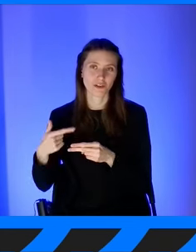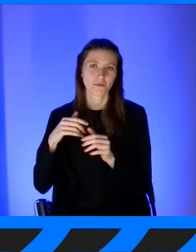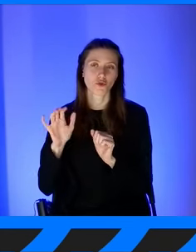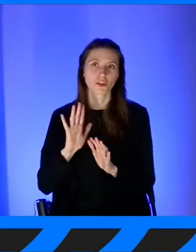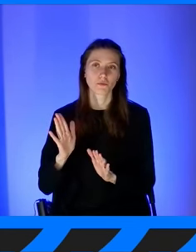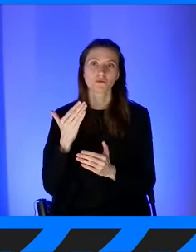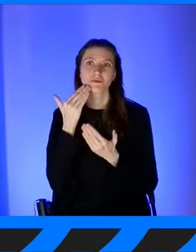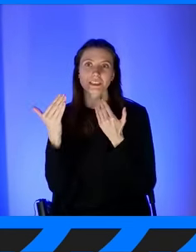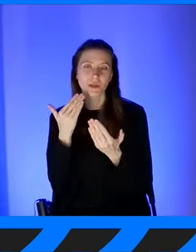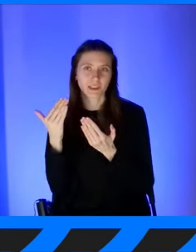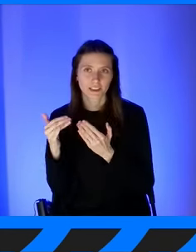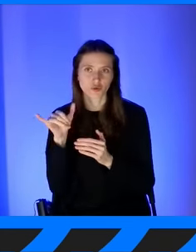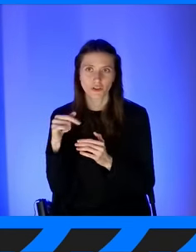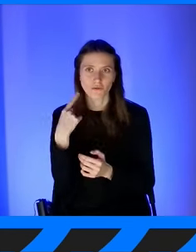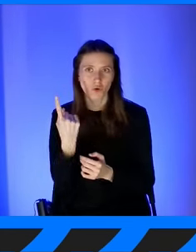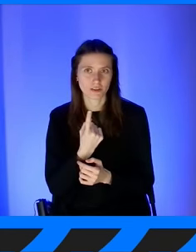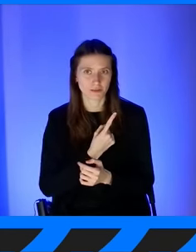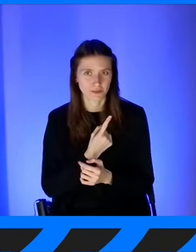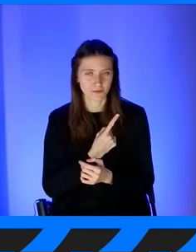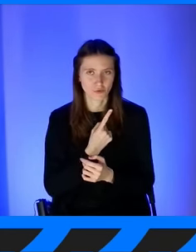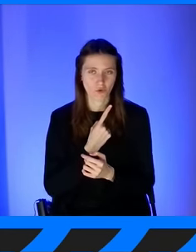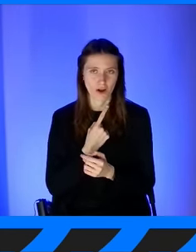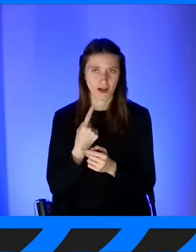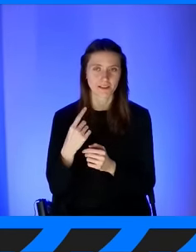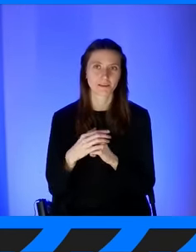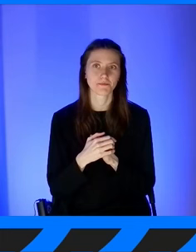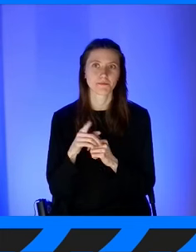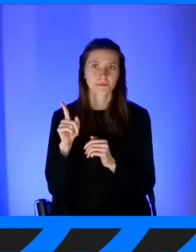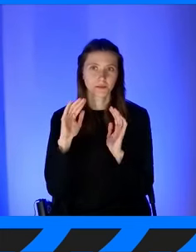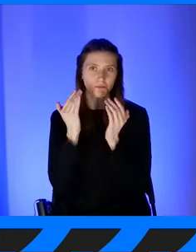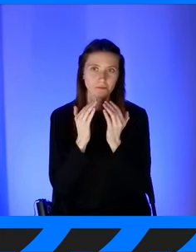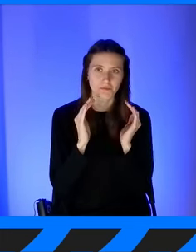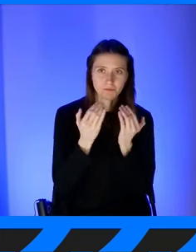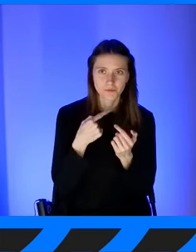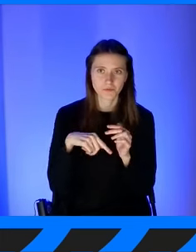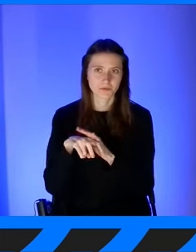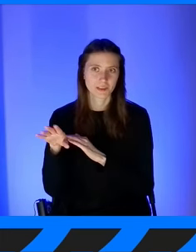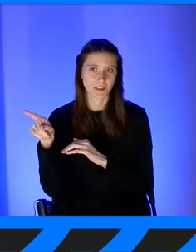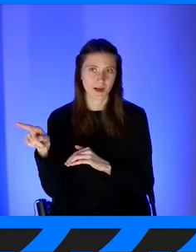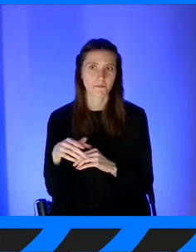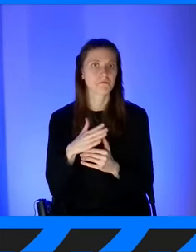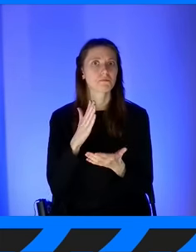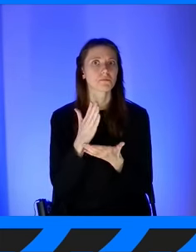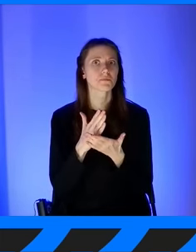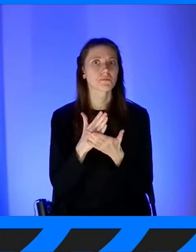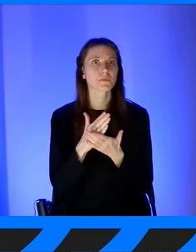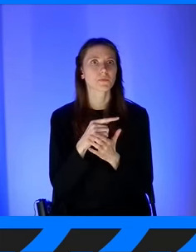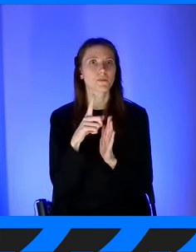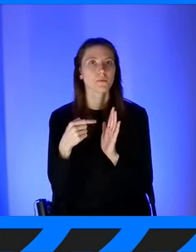некоторое долгое Да время обсуждения в кулуарах Есть ли вопросы